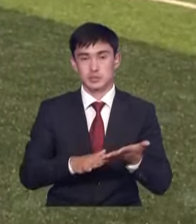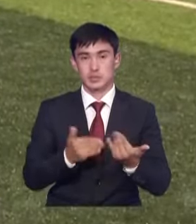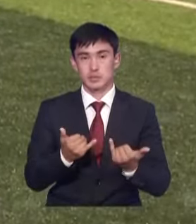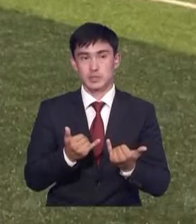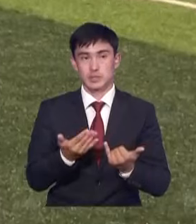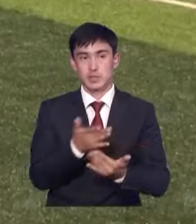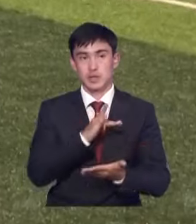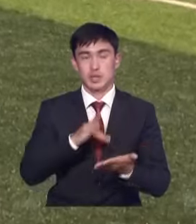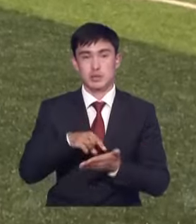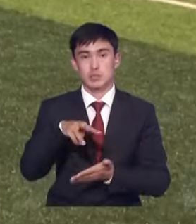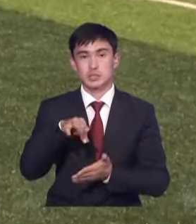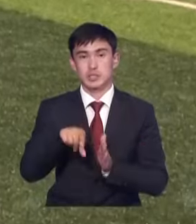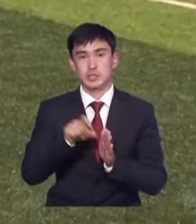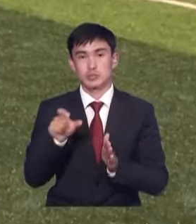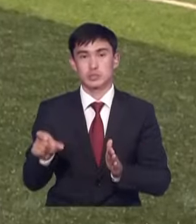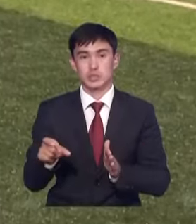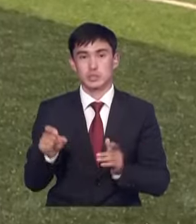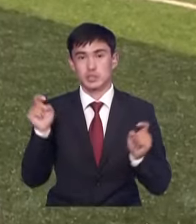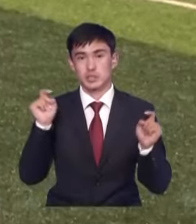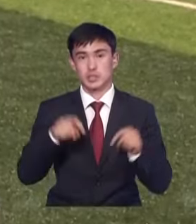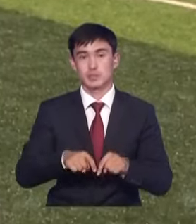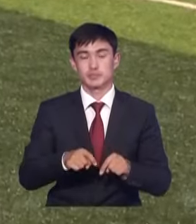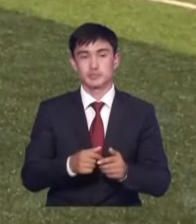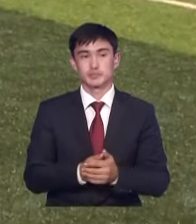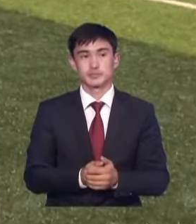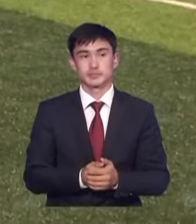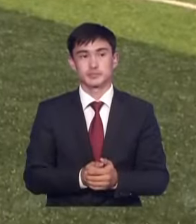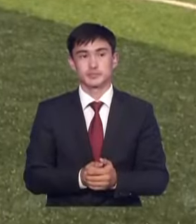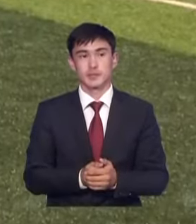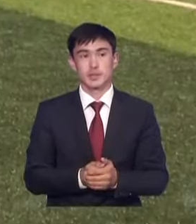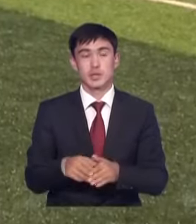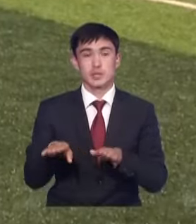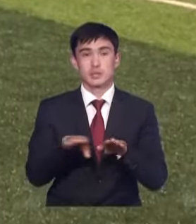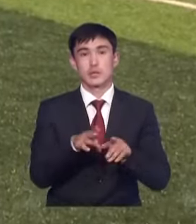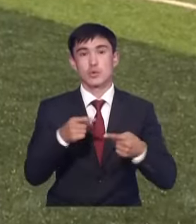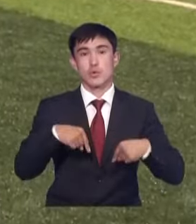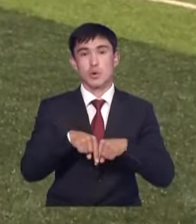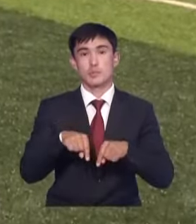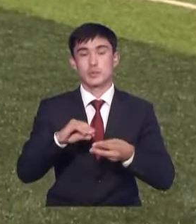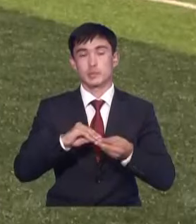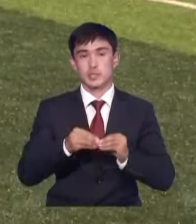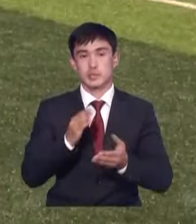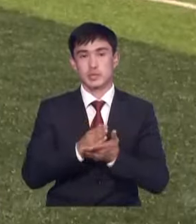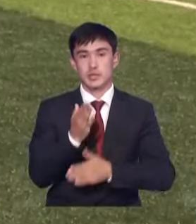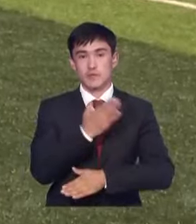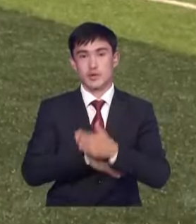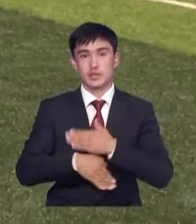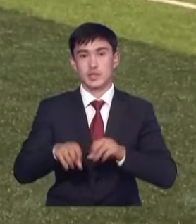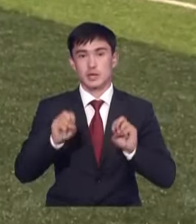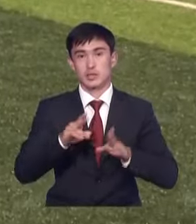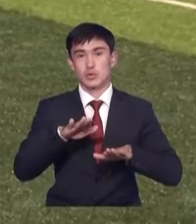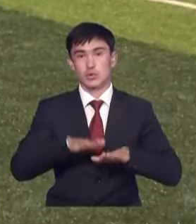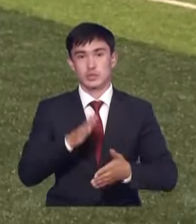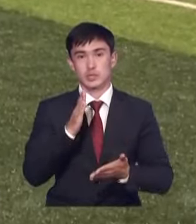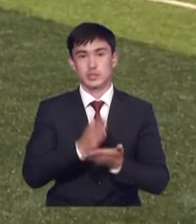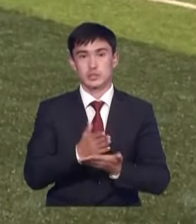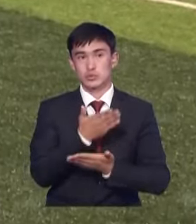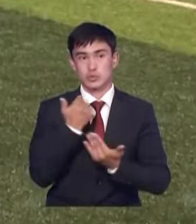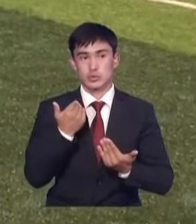осы қалалық мәслихаттың депутаттары бұл жерге келіп, мына тең қоғам деген мәселе бар. Инвалидтерге арнайы орындар